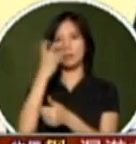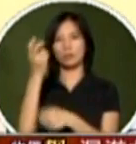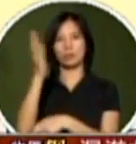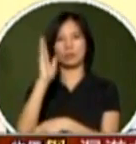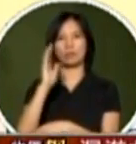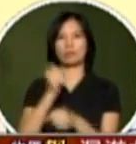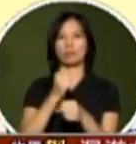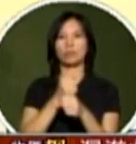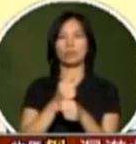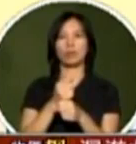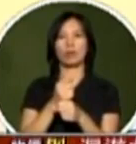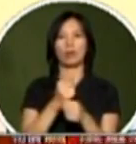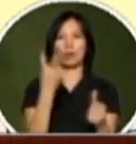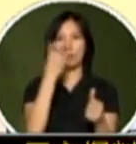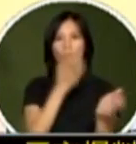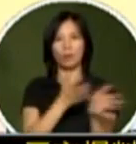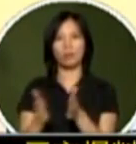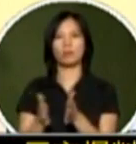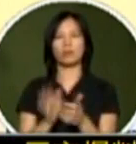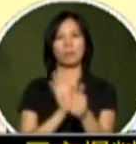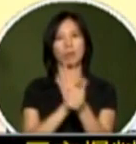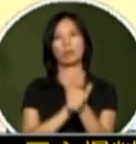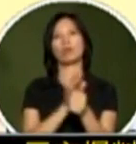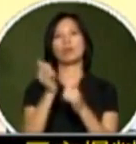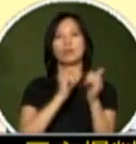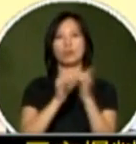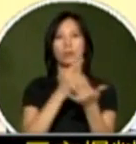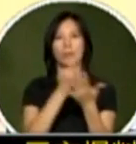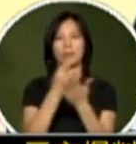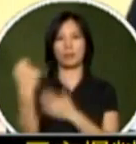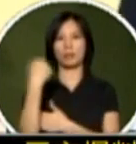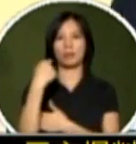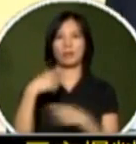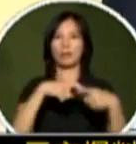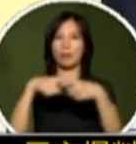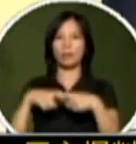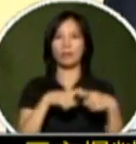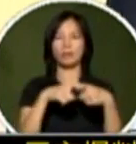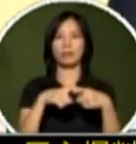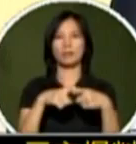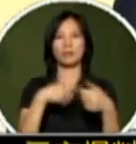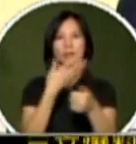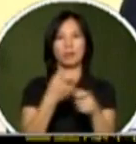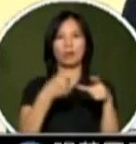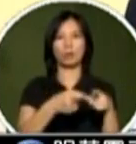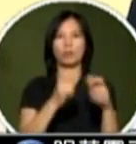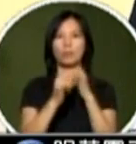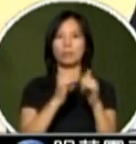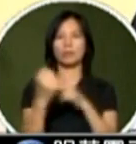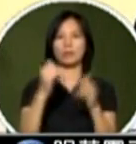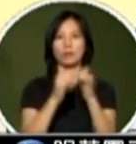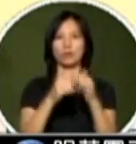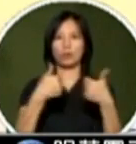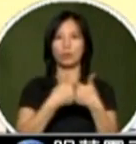的角色，并促成社会各种力量连结激荡，让公民社会更有力，